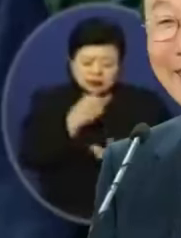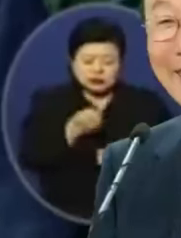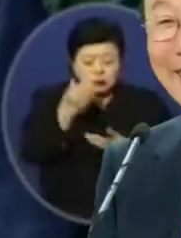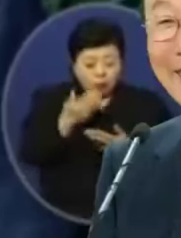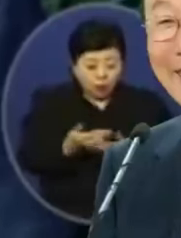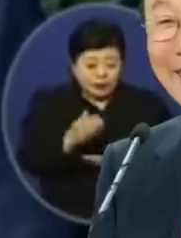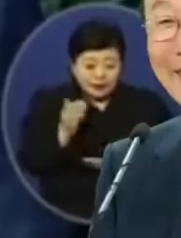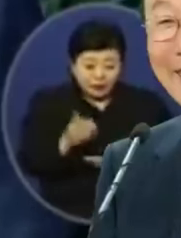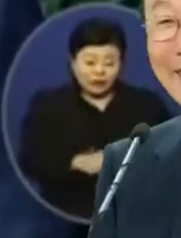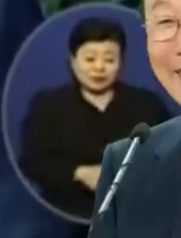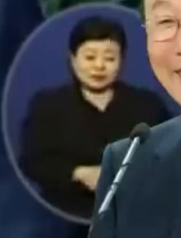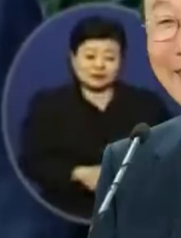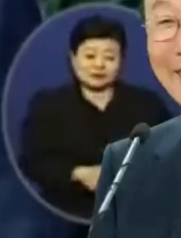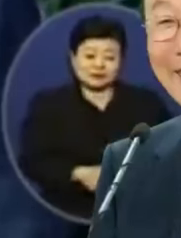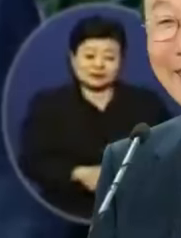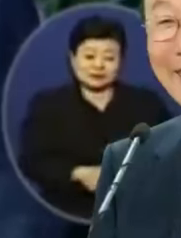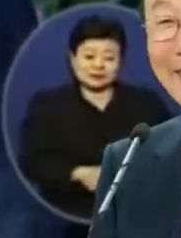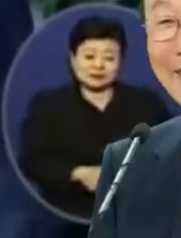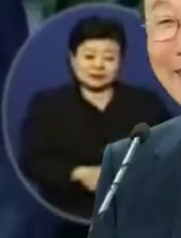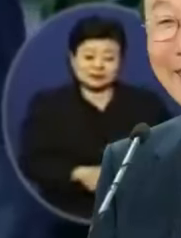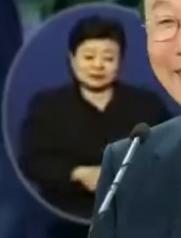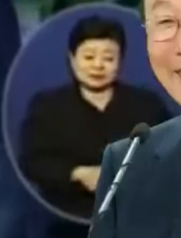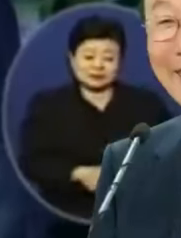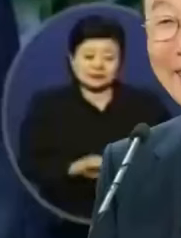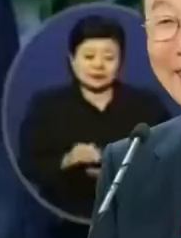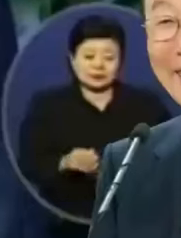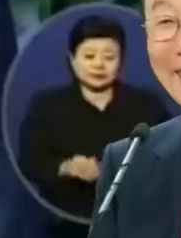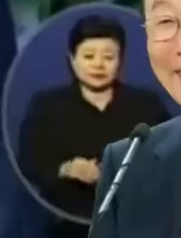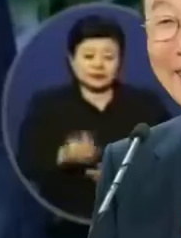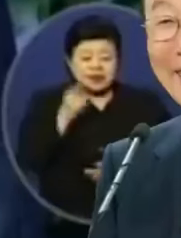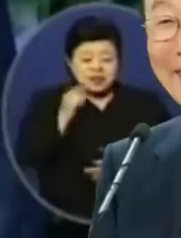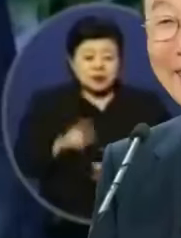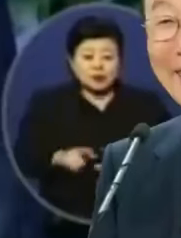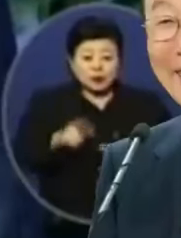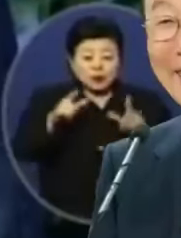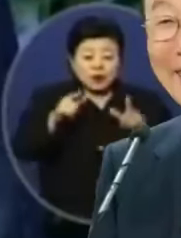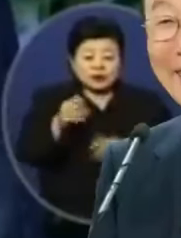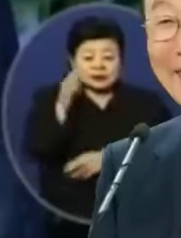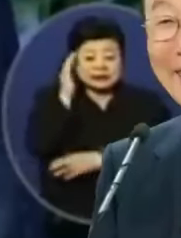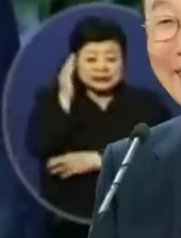얻게 되는 것입니다. 저는 이번에 동경에서 집회할 때